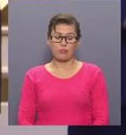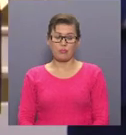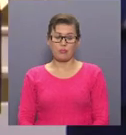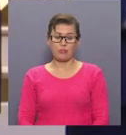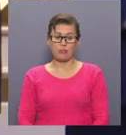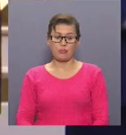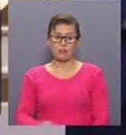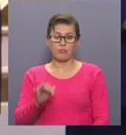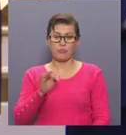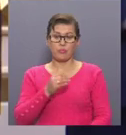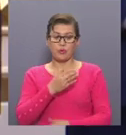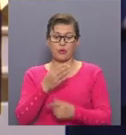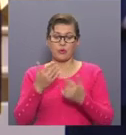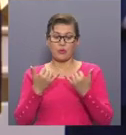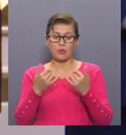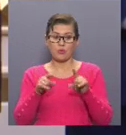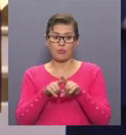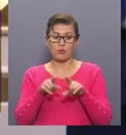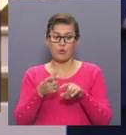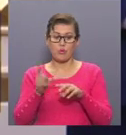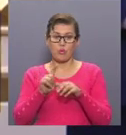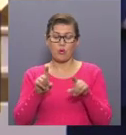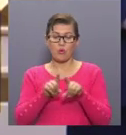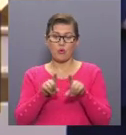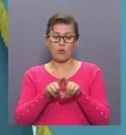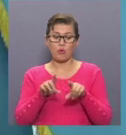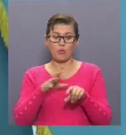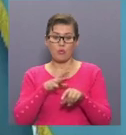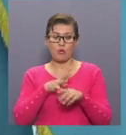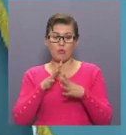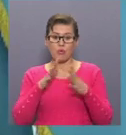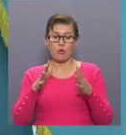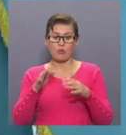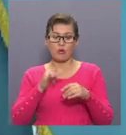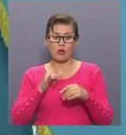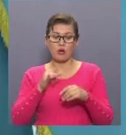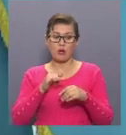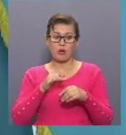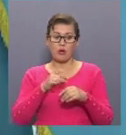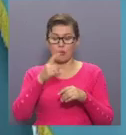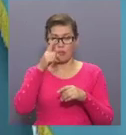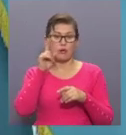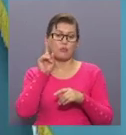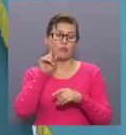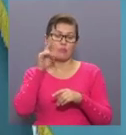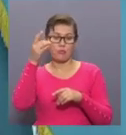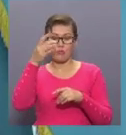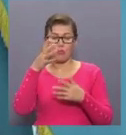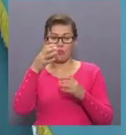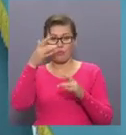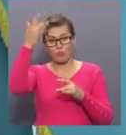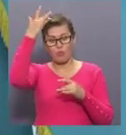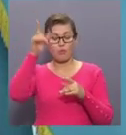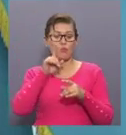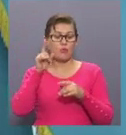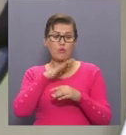Беріп атқан наградыңыз. Мен үшін бұл аванс деп есептеймін. Менің әлі басым жас, алда көптеген